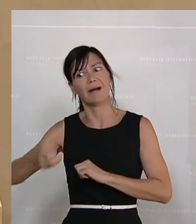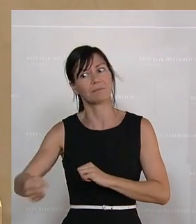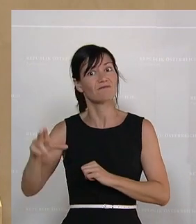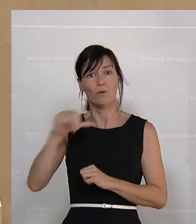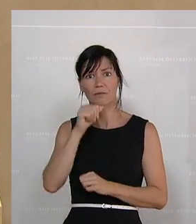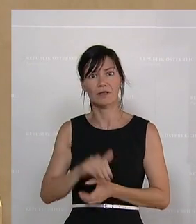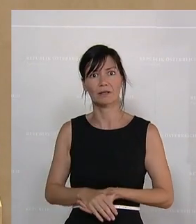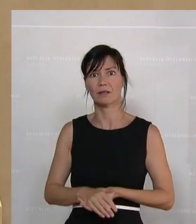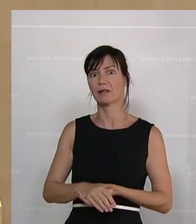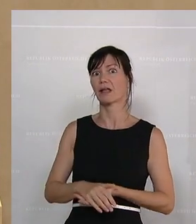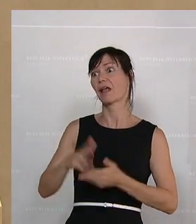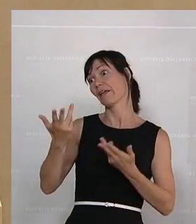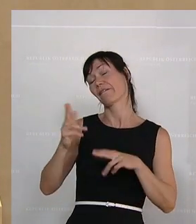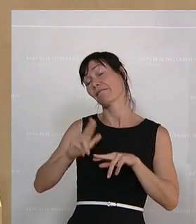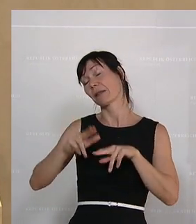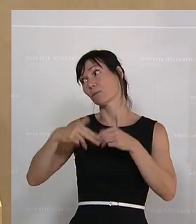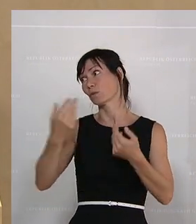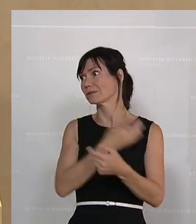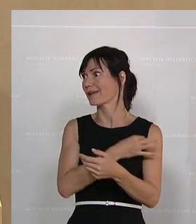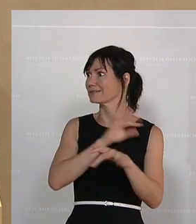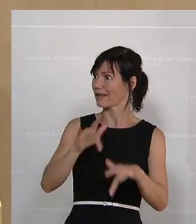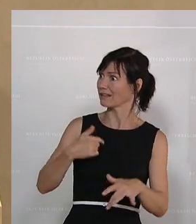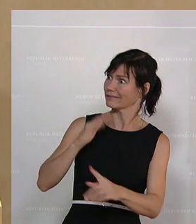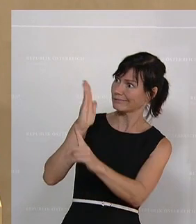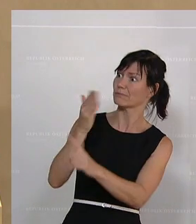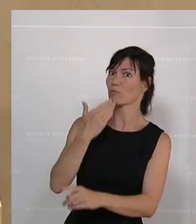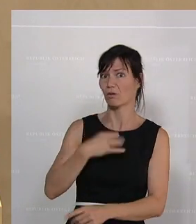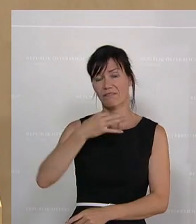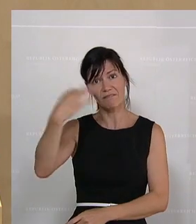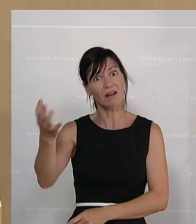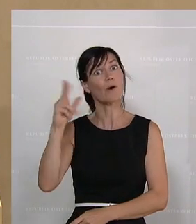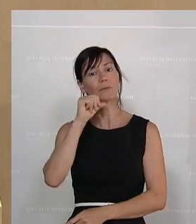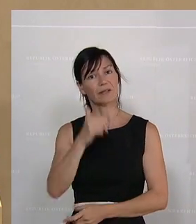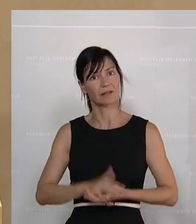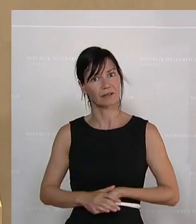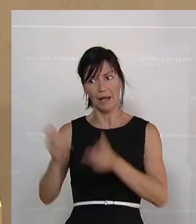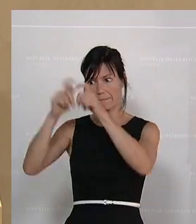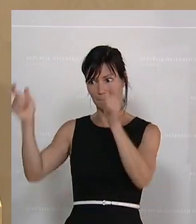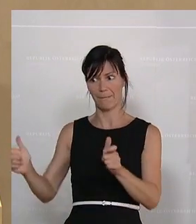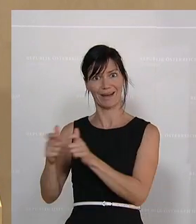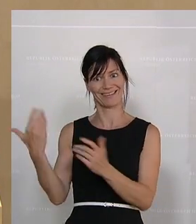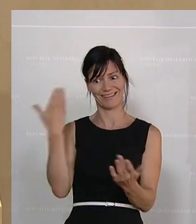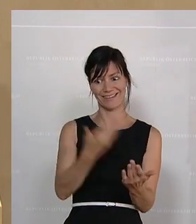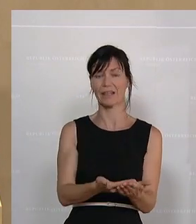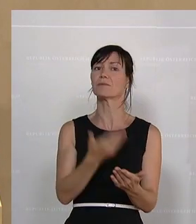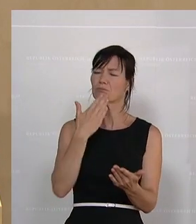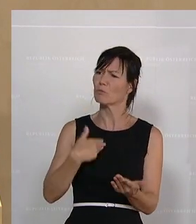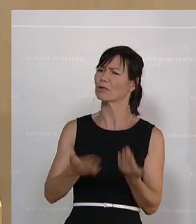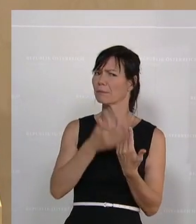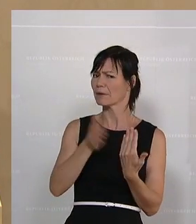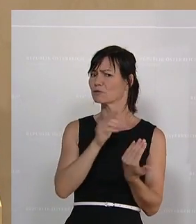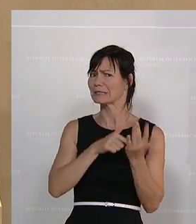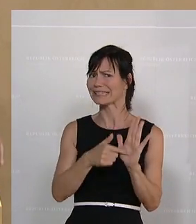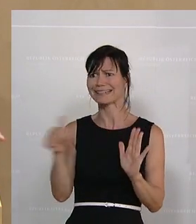eigentlich nicht und ich würde mein beispiel zeigen wo klar wird dass ihr paket nämlich das paket der regierung nicht ausreicht